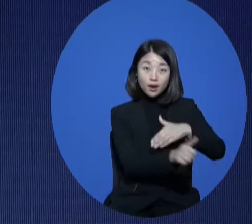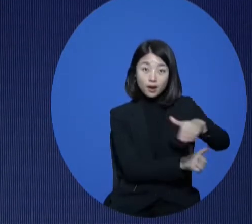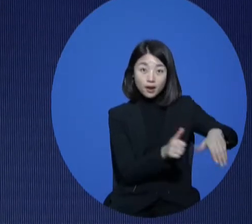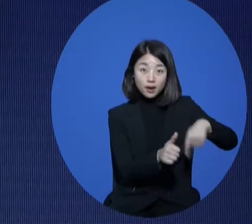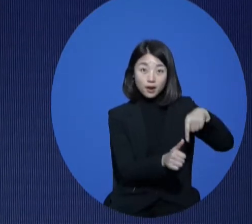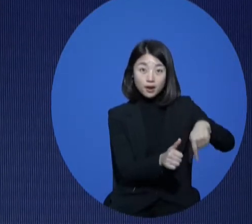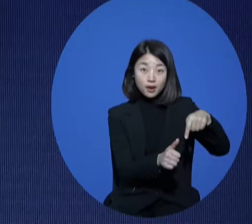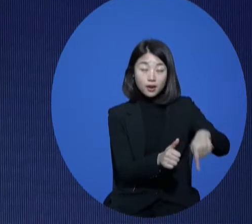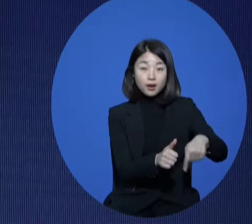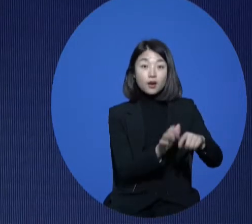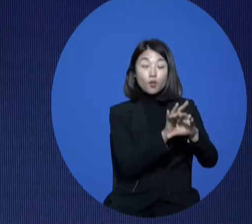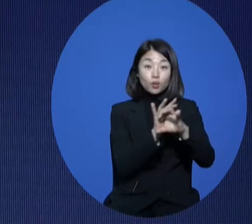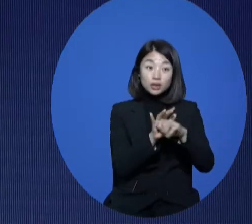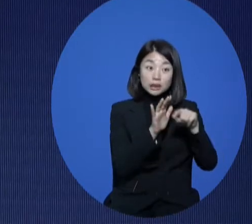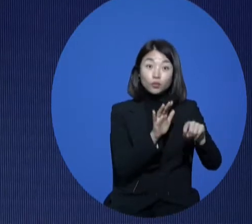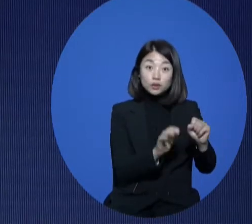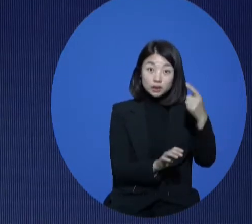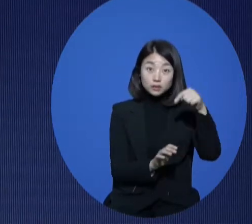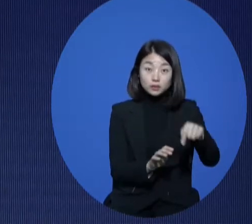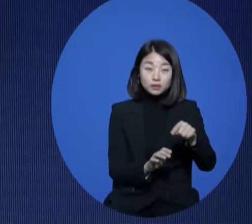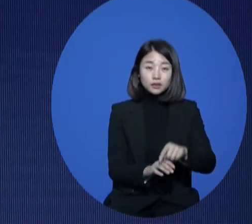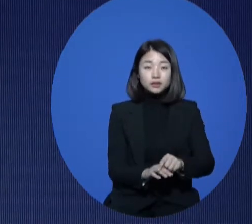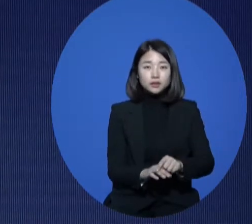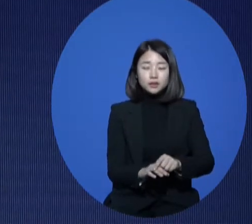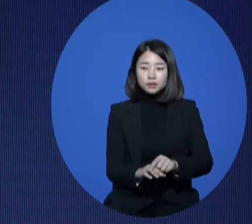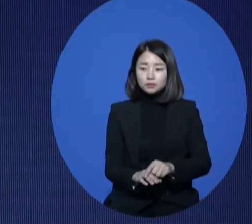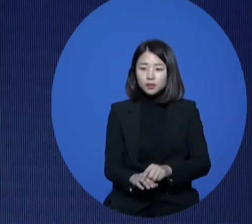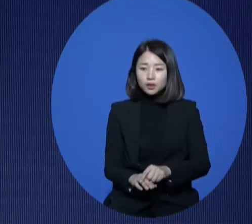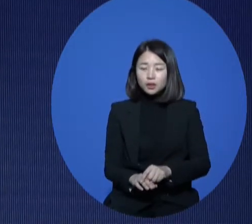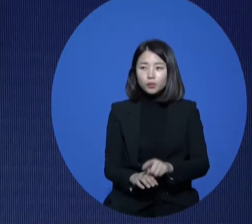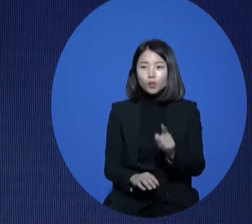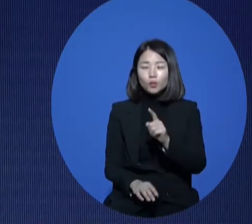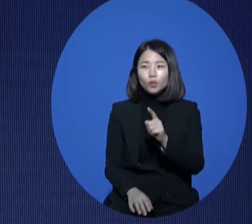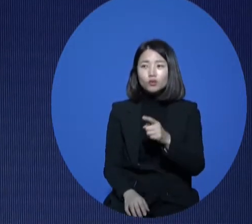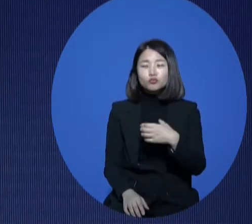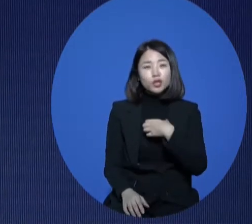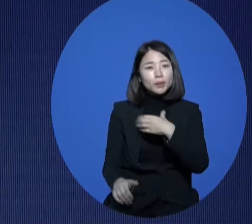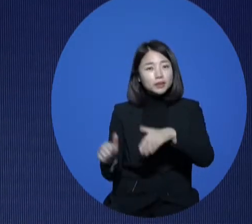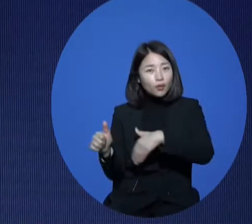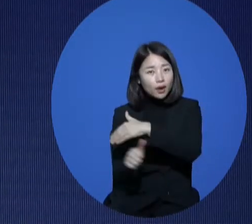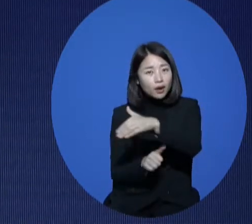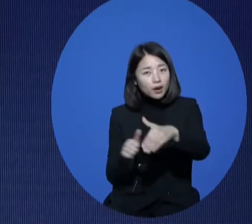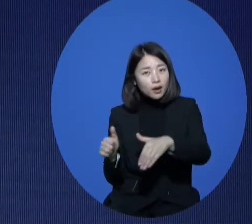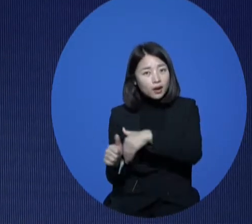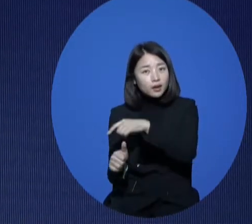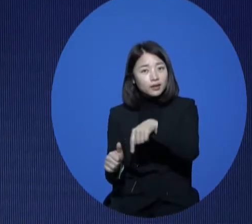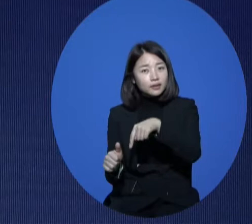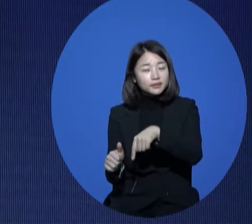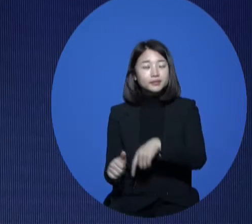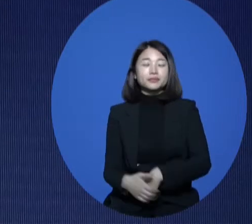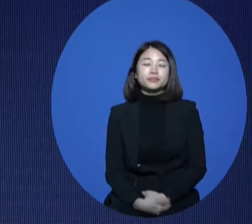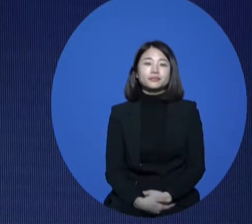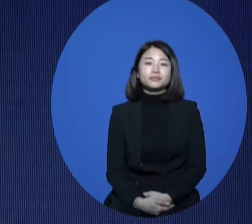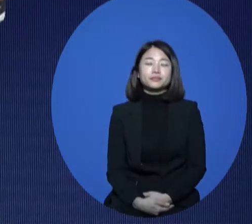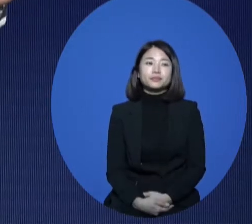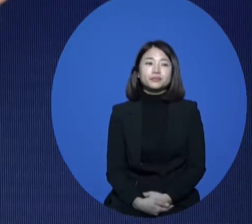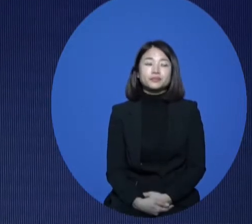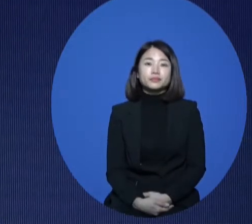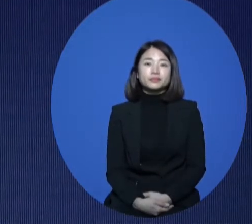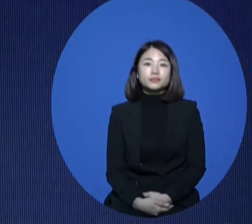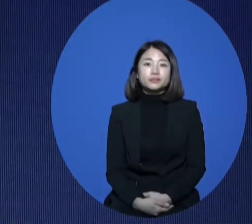이 팬데믹으로 인해서 드러난 여러 가지 취약점들이 있습니다. 그런데 그 취약점들을 우리가